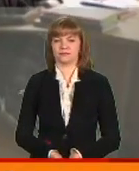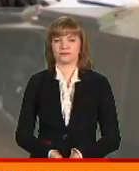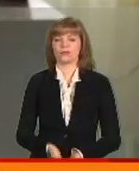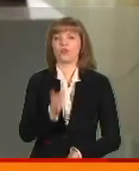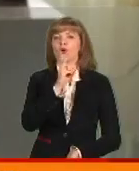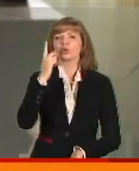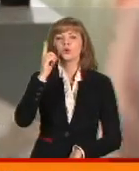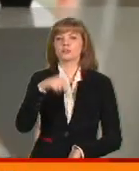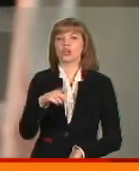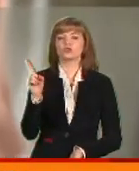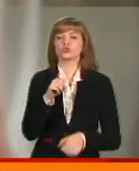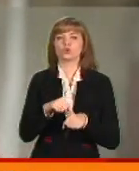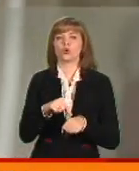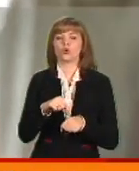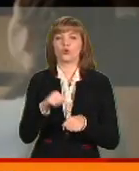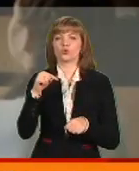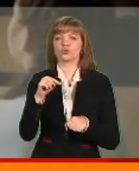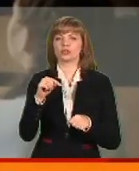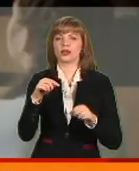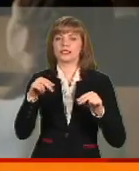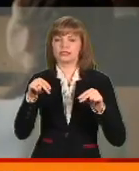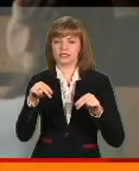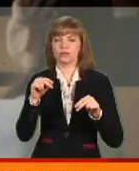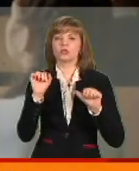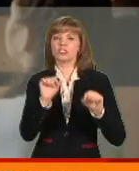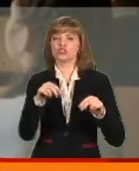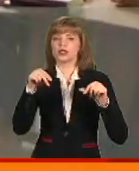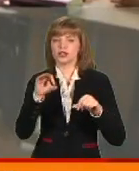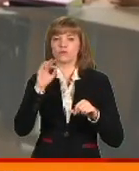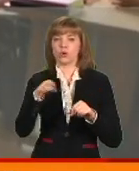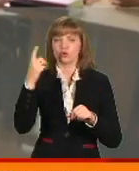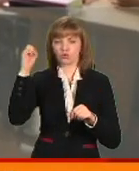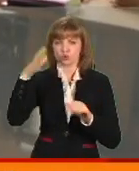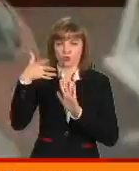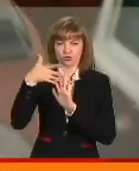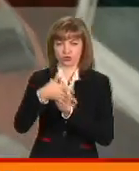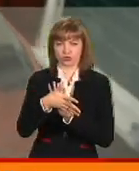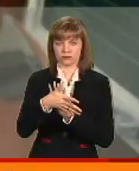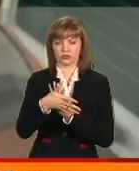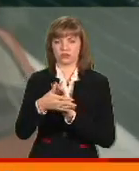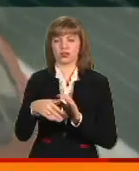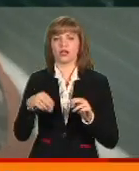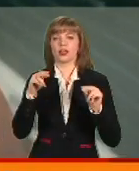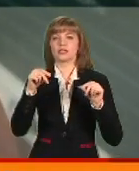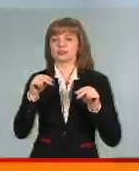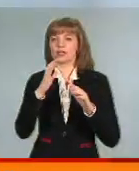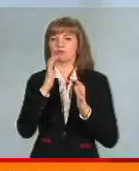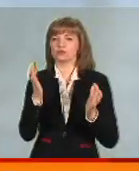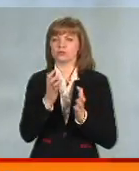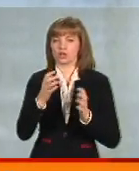Кто знает, что защищает землю, так сказать, от солнечной радиации? А ну-ка. Землю сберегает